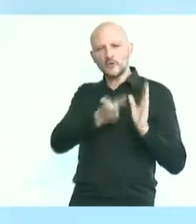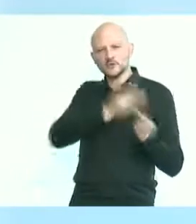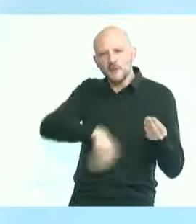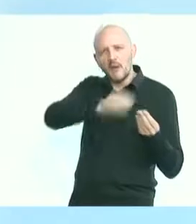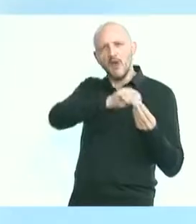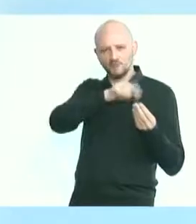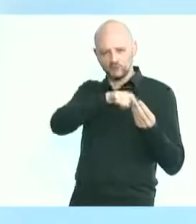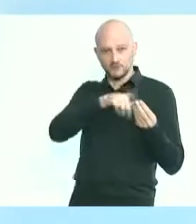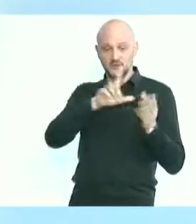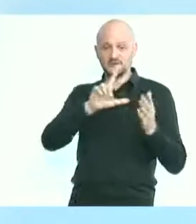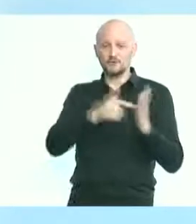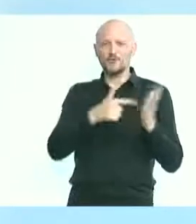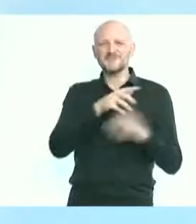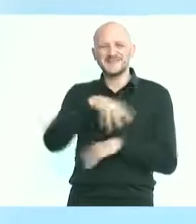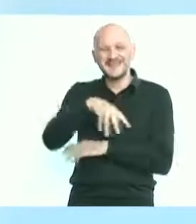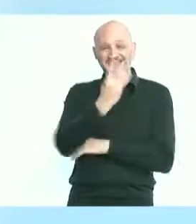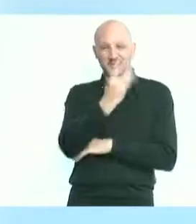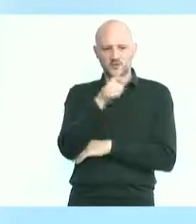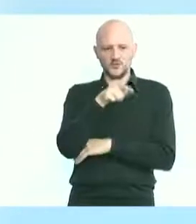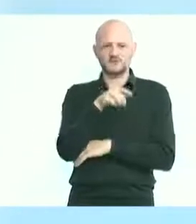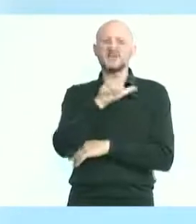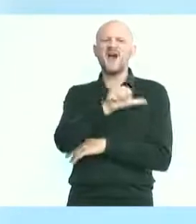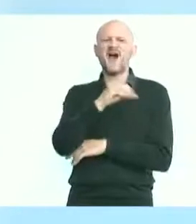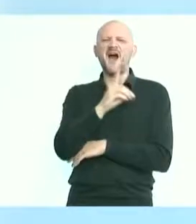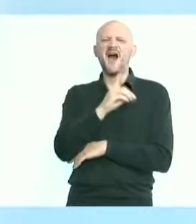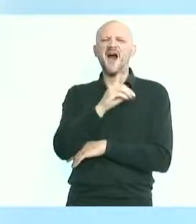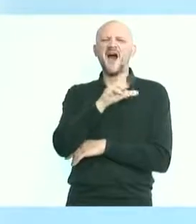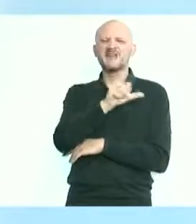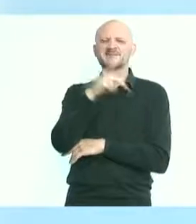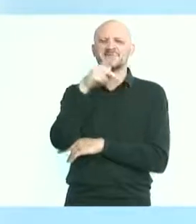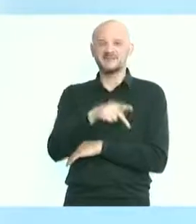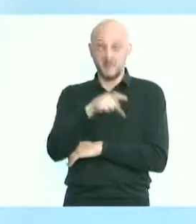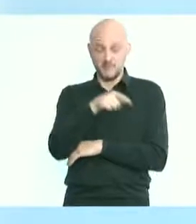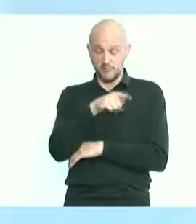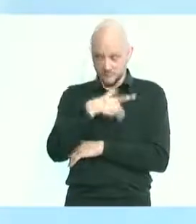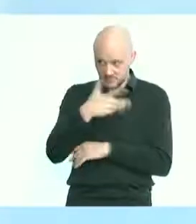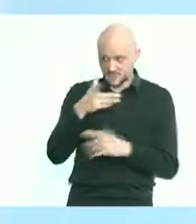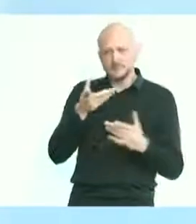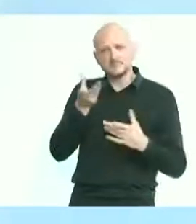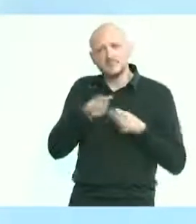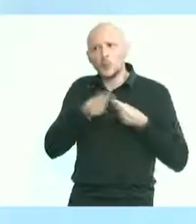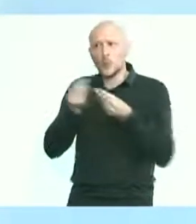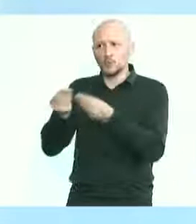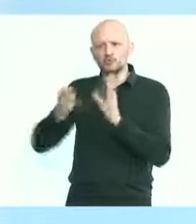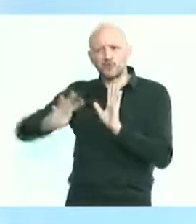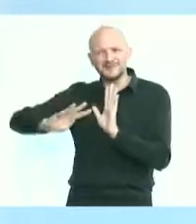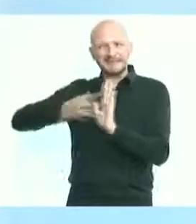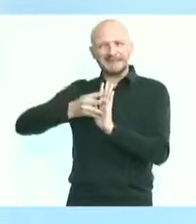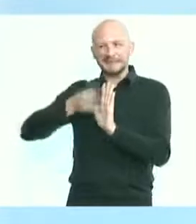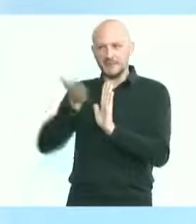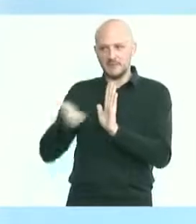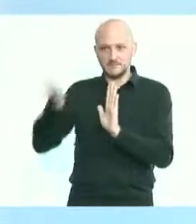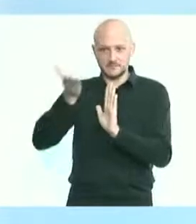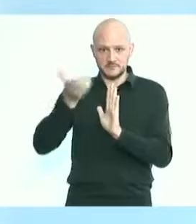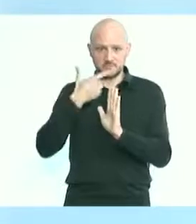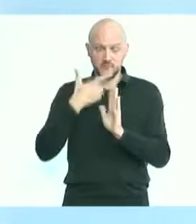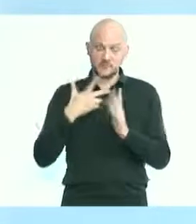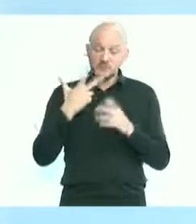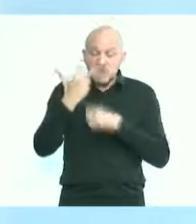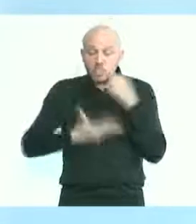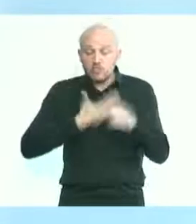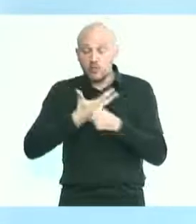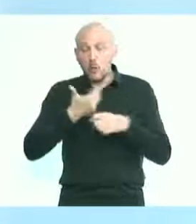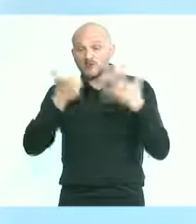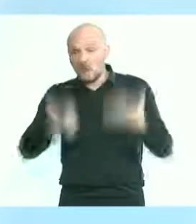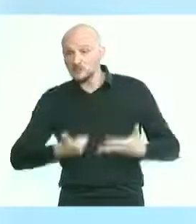ADAP. L'ADAP est un document par lequel le gestionnaire d'établissement s'engage à faire dans un délai de 3 ans, 6